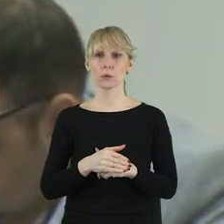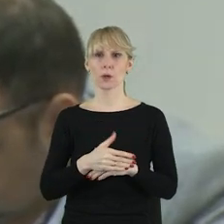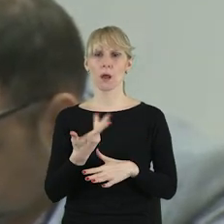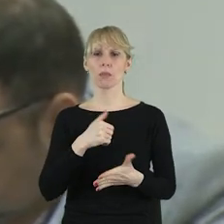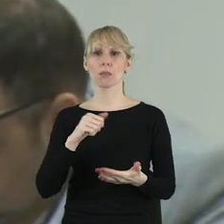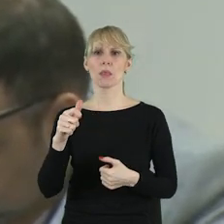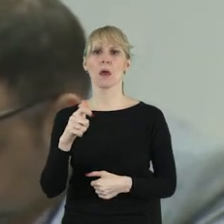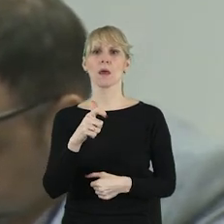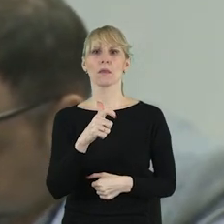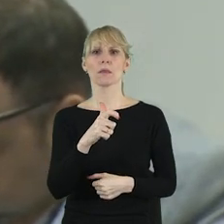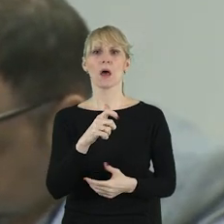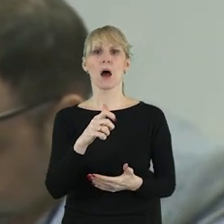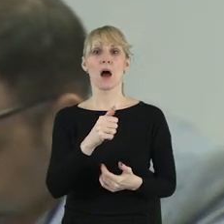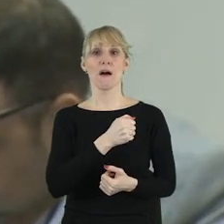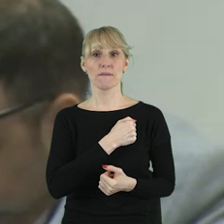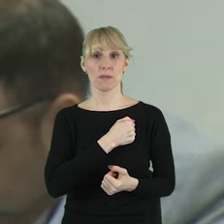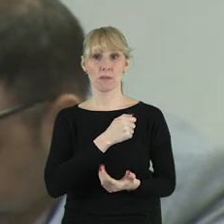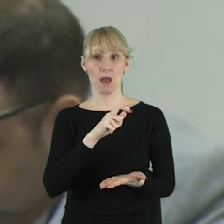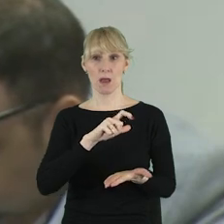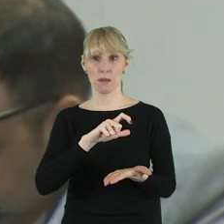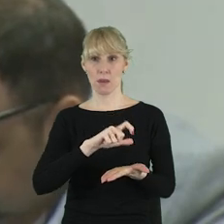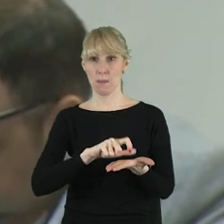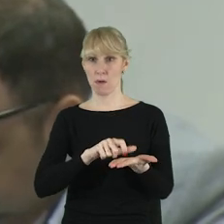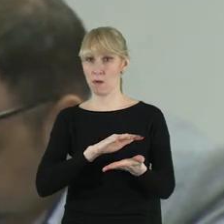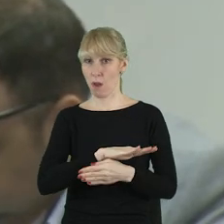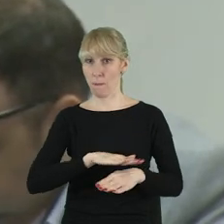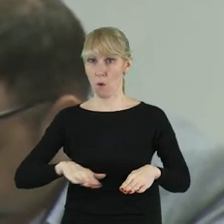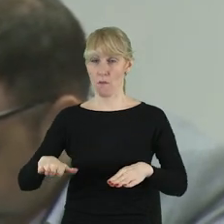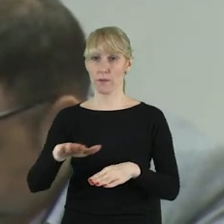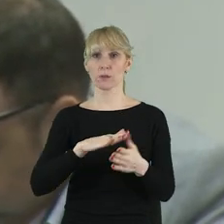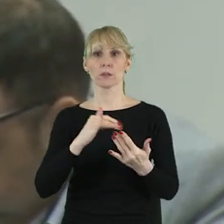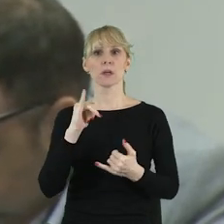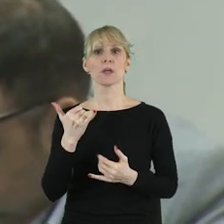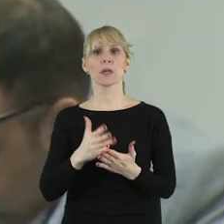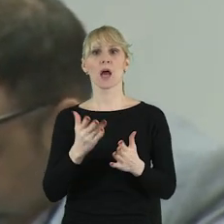chce świadczyć usługi medyczne w szpitalu w Sieradzu.